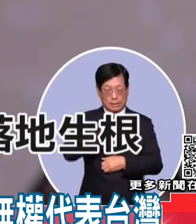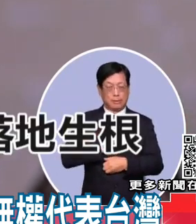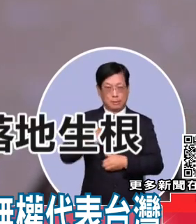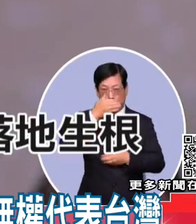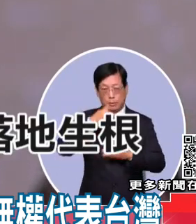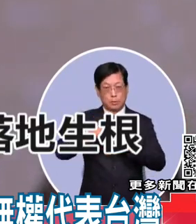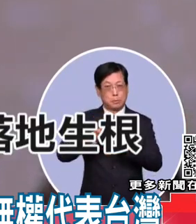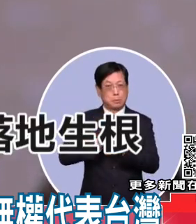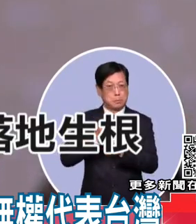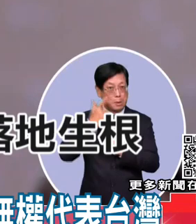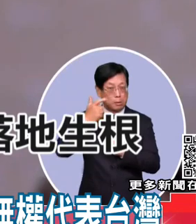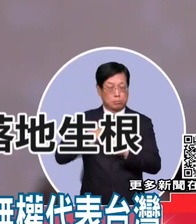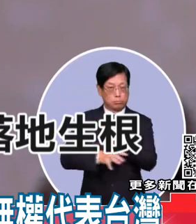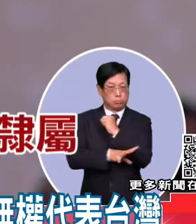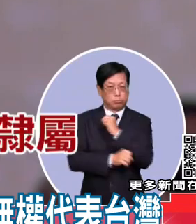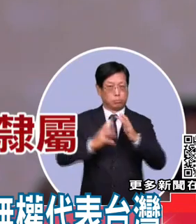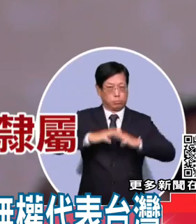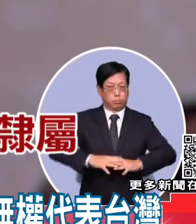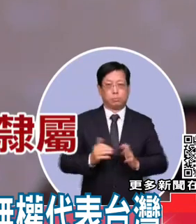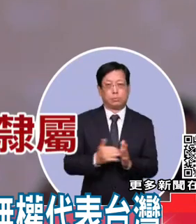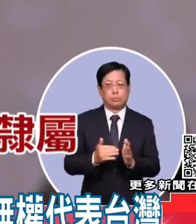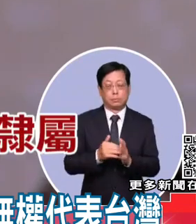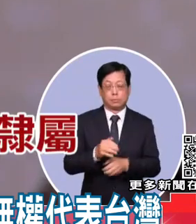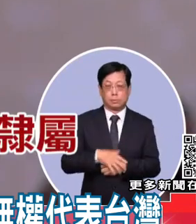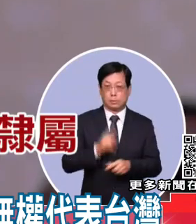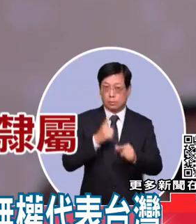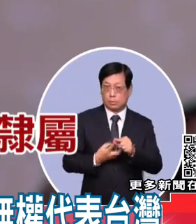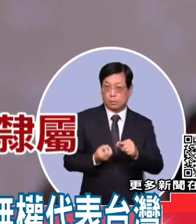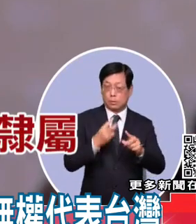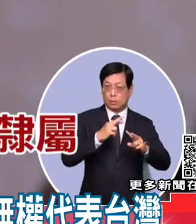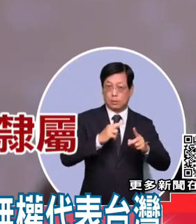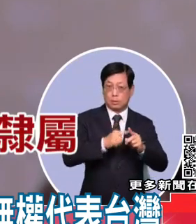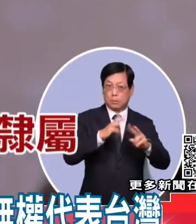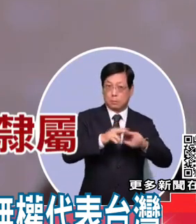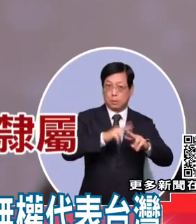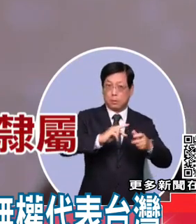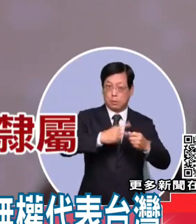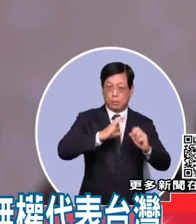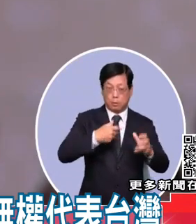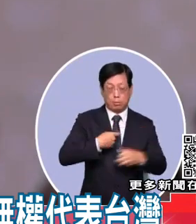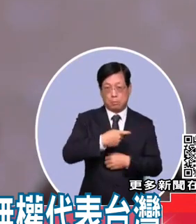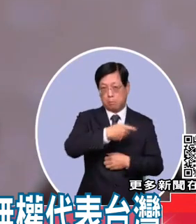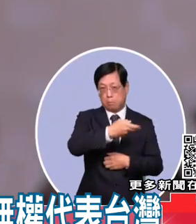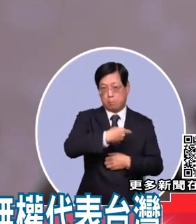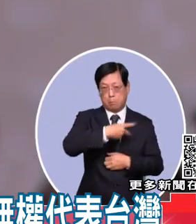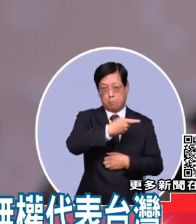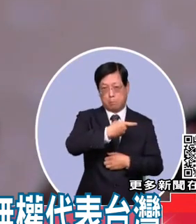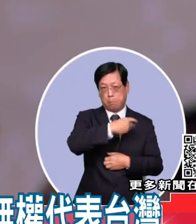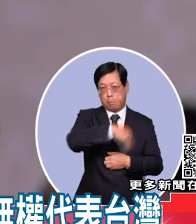马落地生根，和中华人民共和国互不隶属。